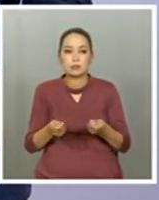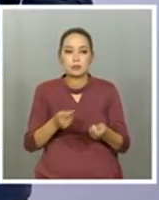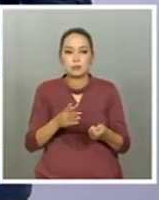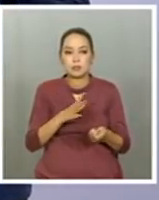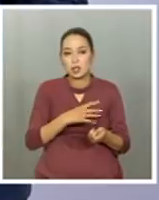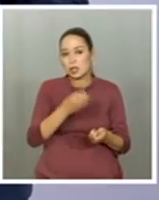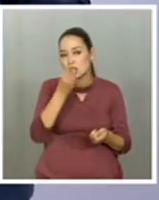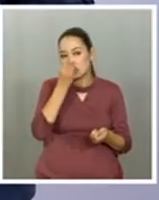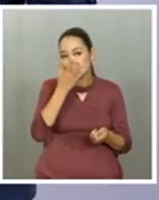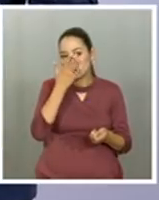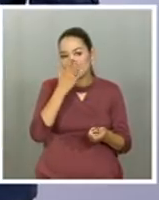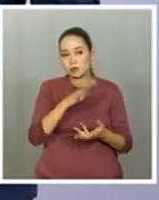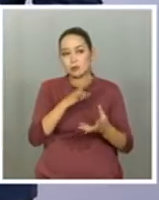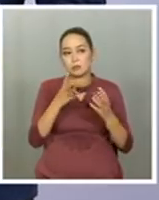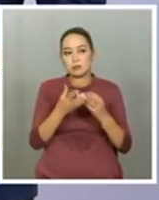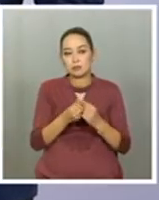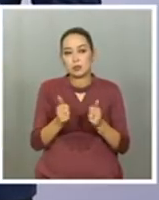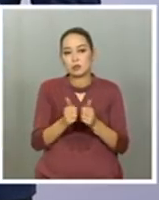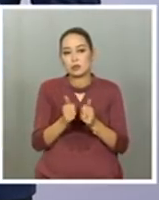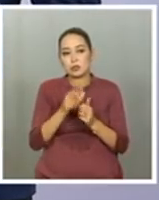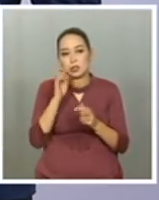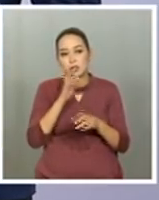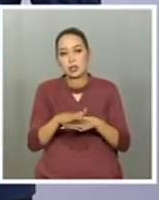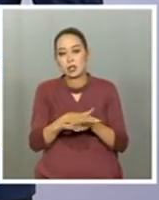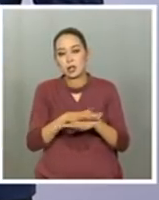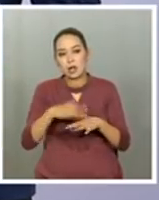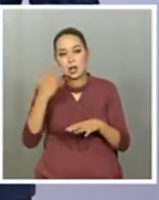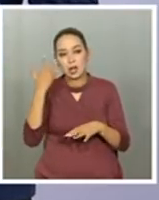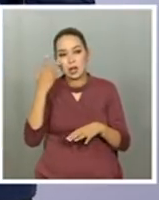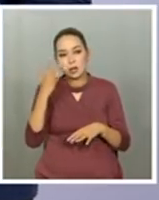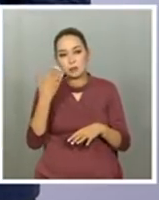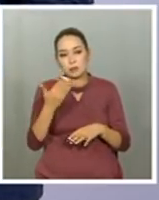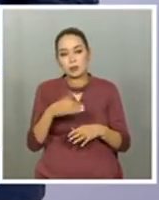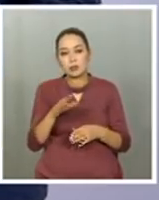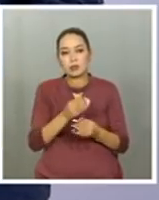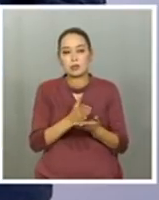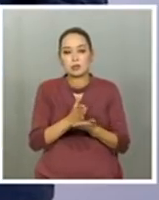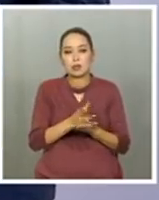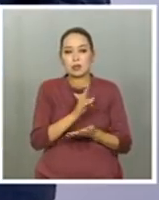Жапония көршілес мемлекеттерге агрессиялық саясатын жүргізе бастады.